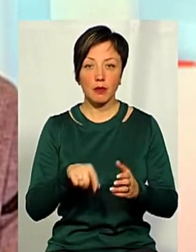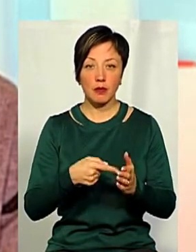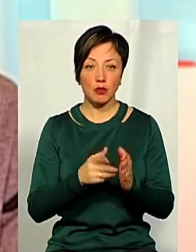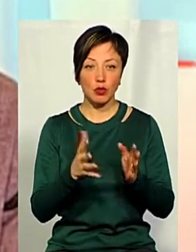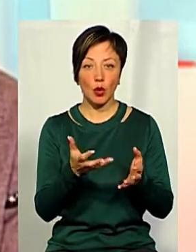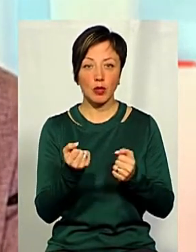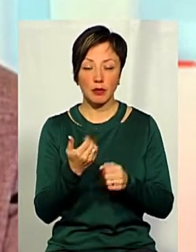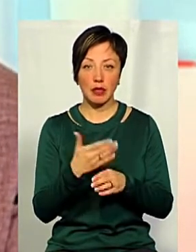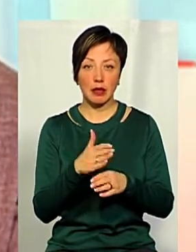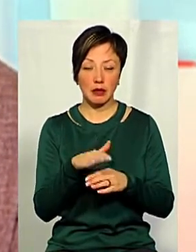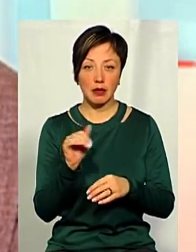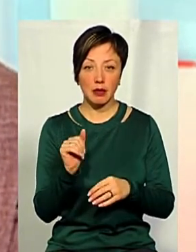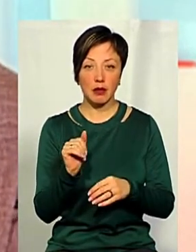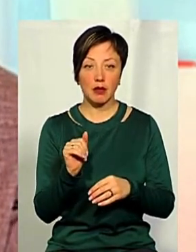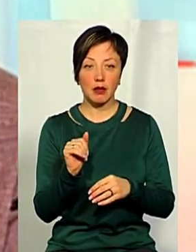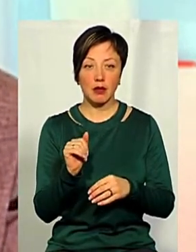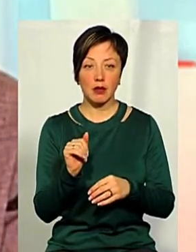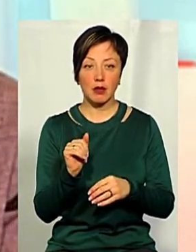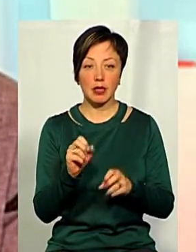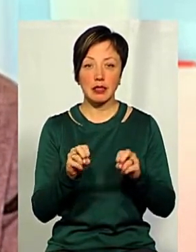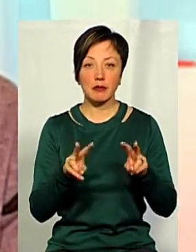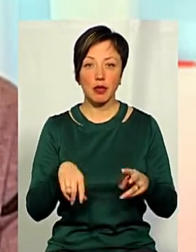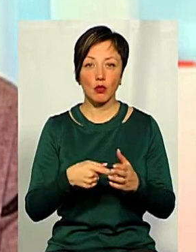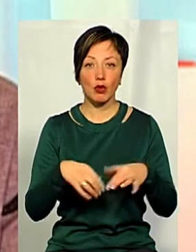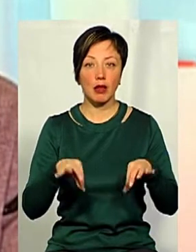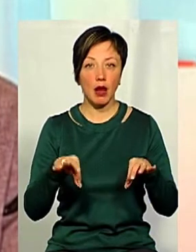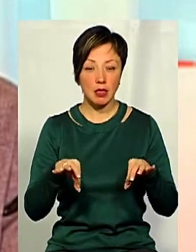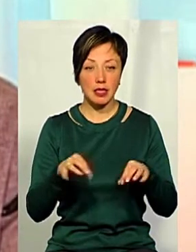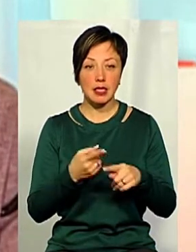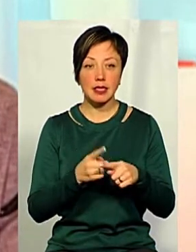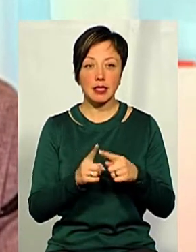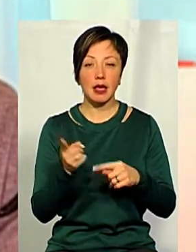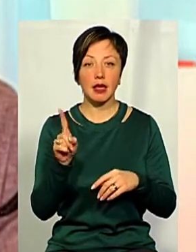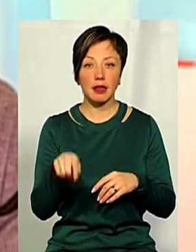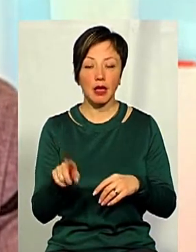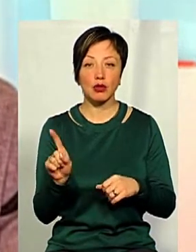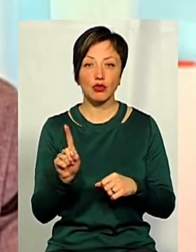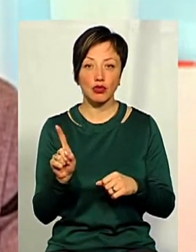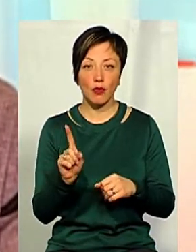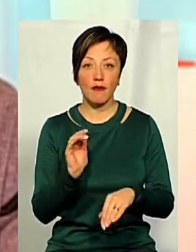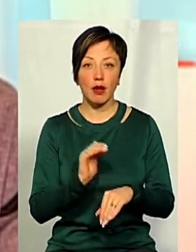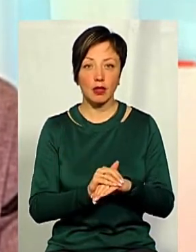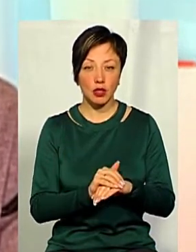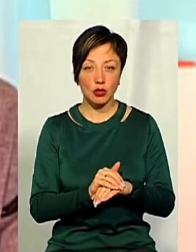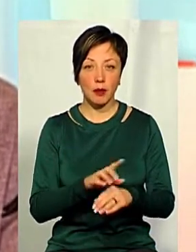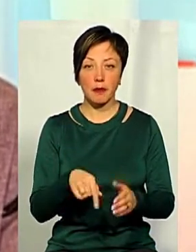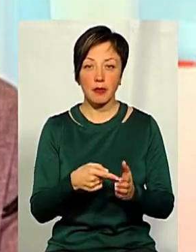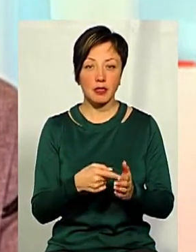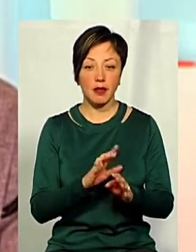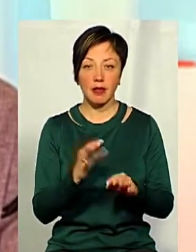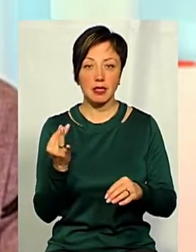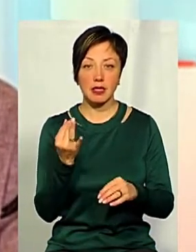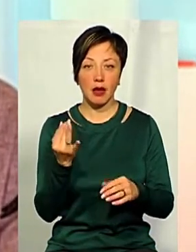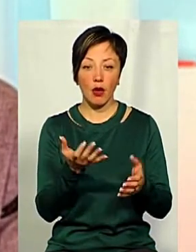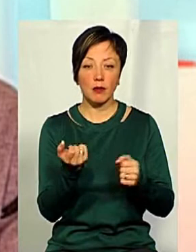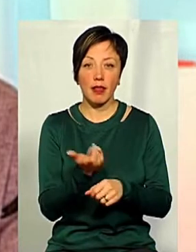буде отримувати кредит в особі підприємства «Спецкомунтранс». Це є те, що фактично місто не зацікавлене в